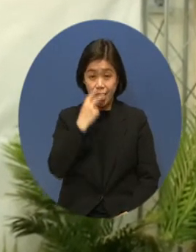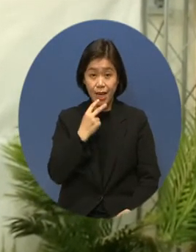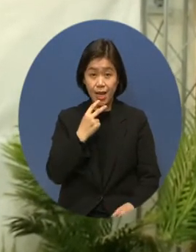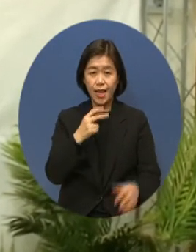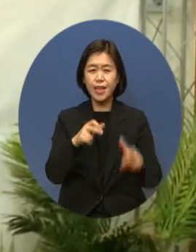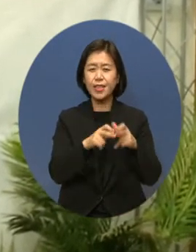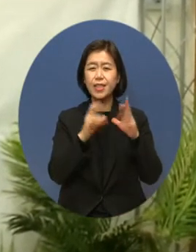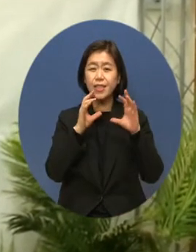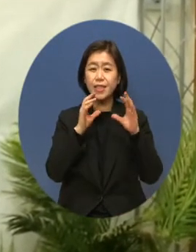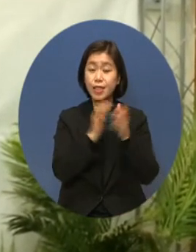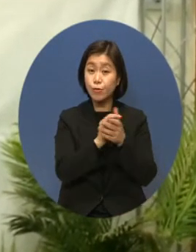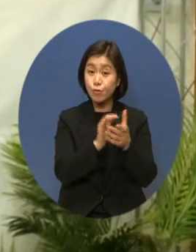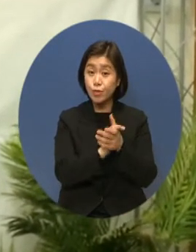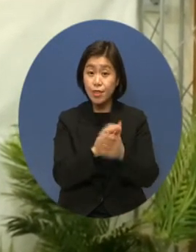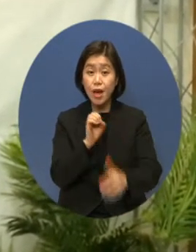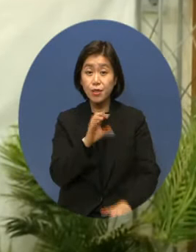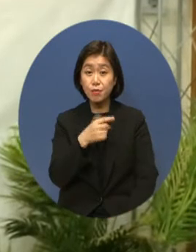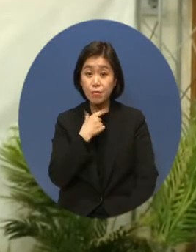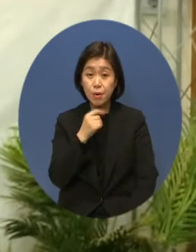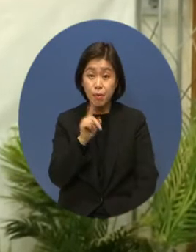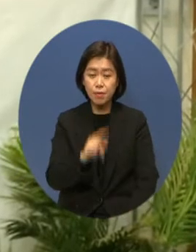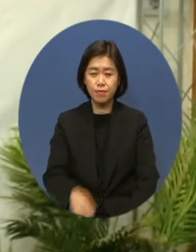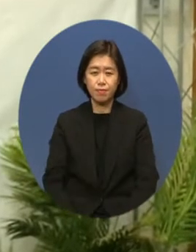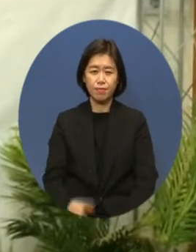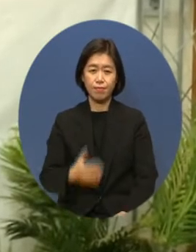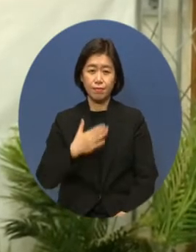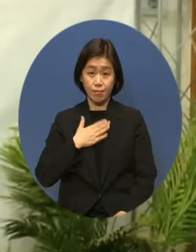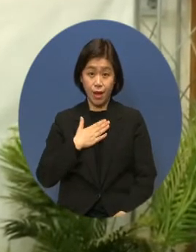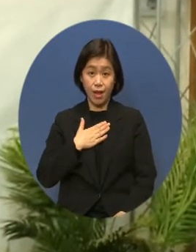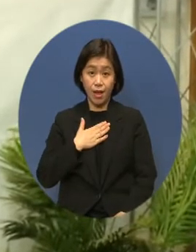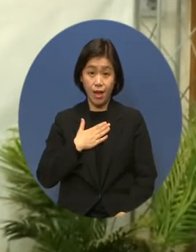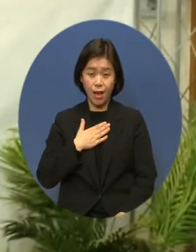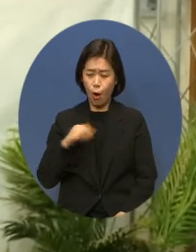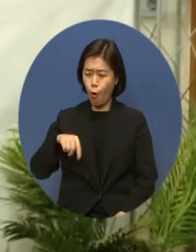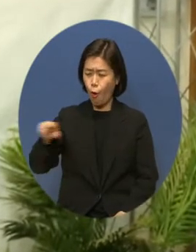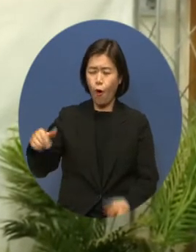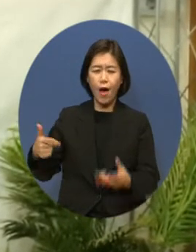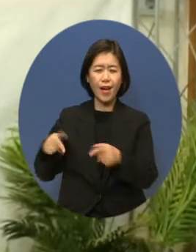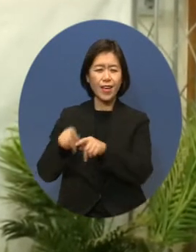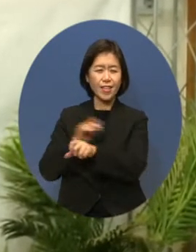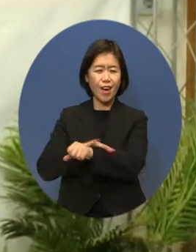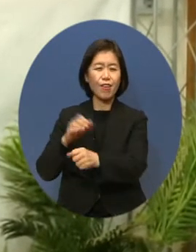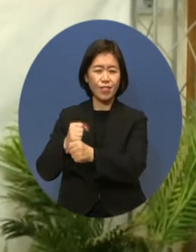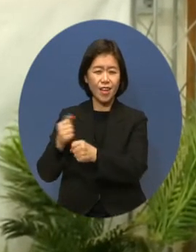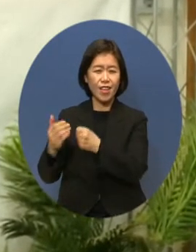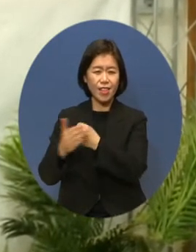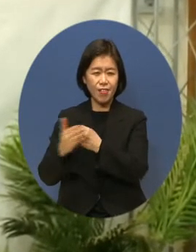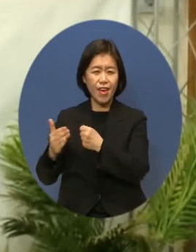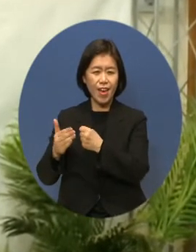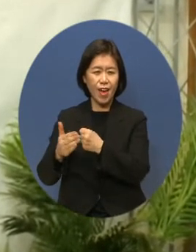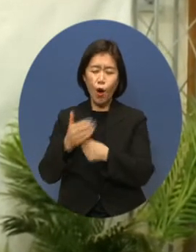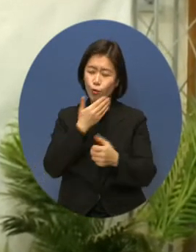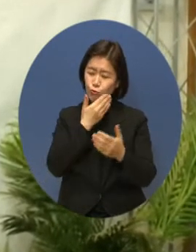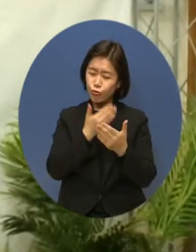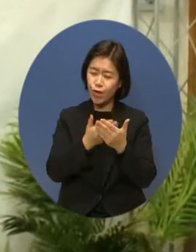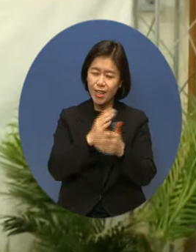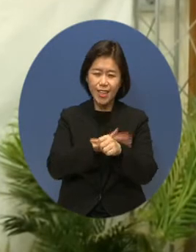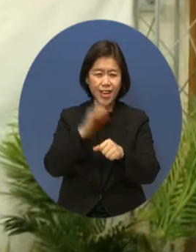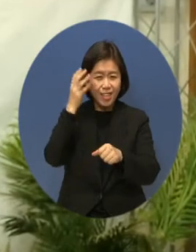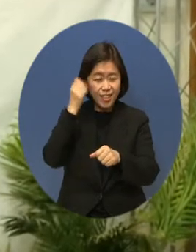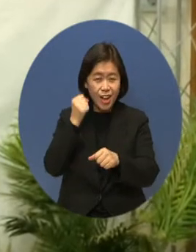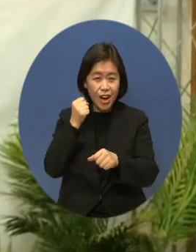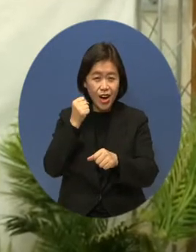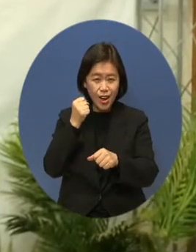싶은 말 있다면 어떤 게 있을까요? 나랑 다른 분들이 잘 만들었으니까 소중하게 여겨졌으면